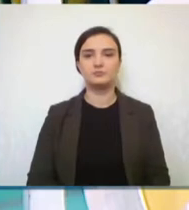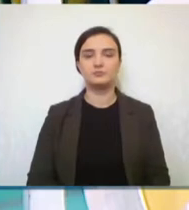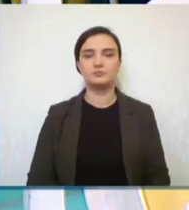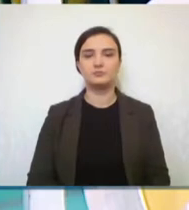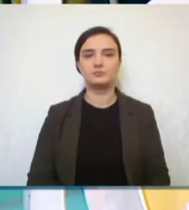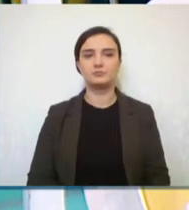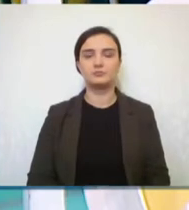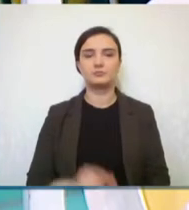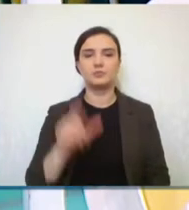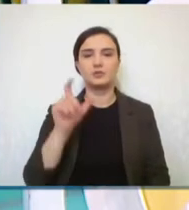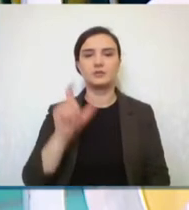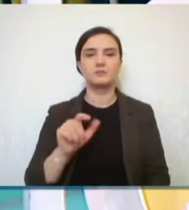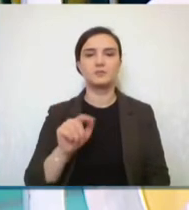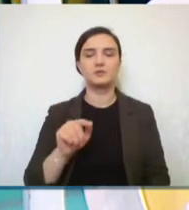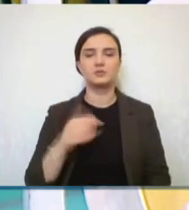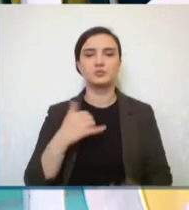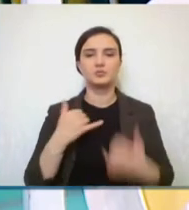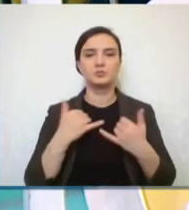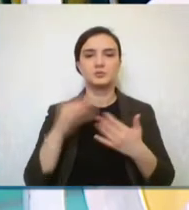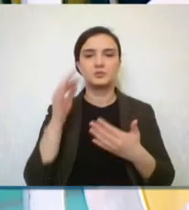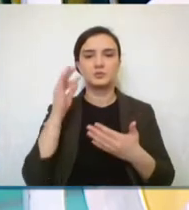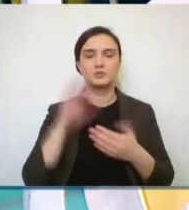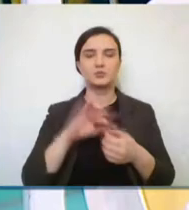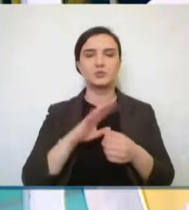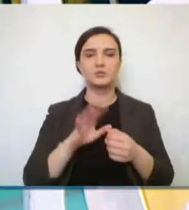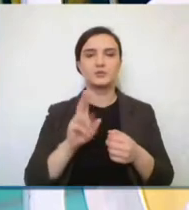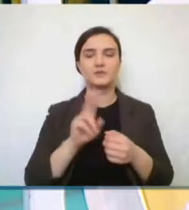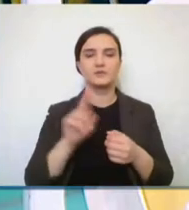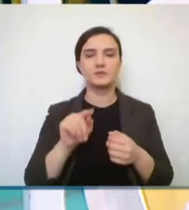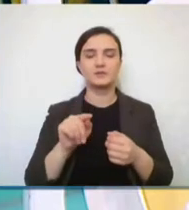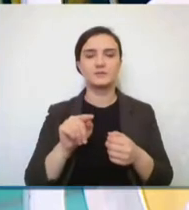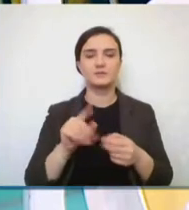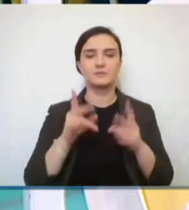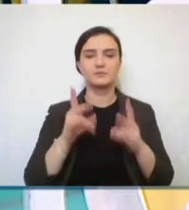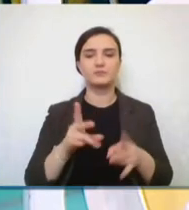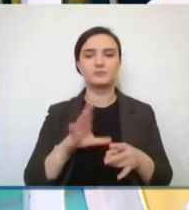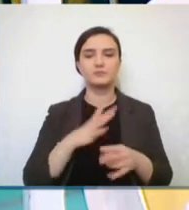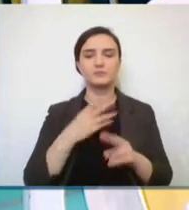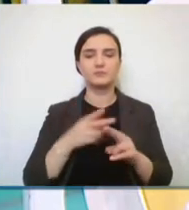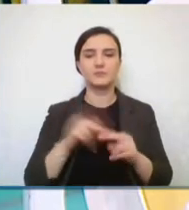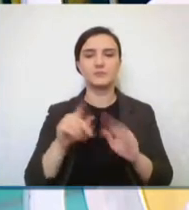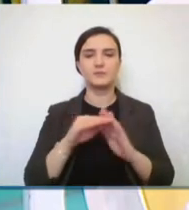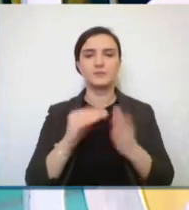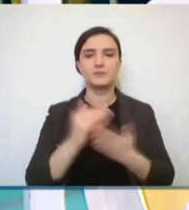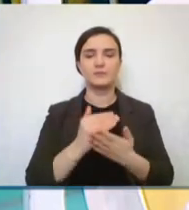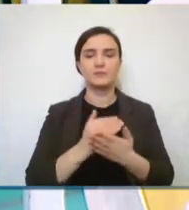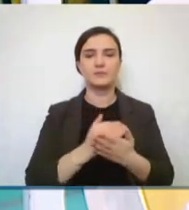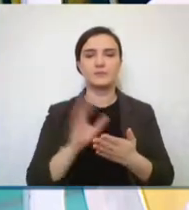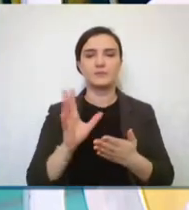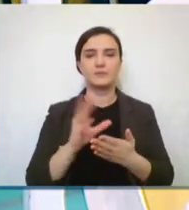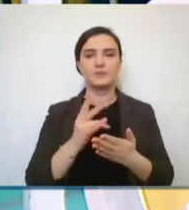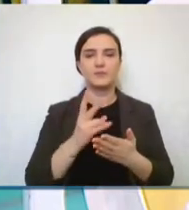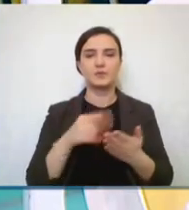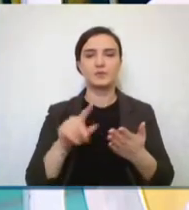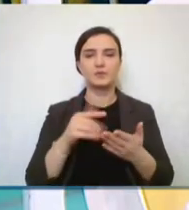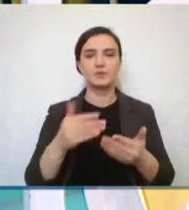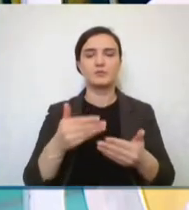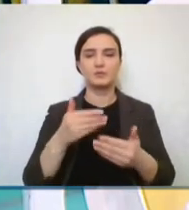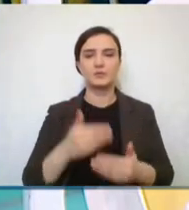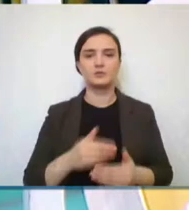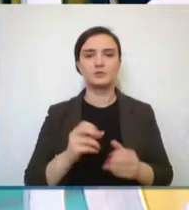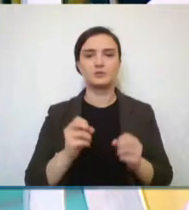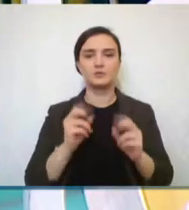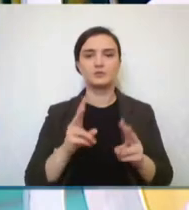ჩემი ნაცნობი ამბობდა, რომ COVID-ი ვინც გადაიტანა, იმის სიას აკეთებდა, რომ ყველანი ესენი უნდა დაუპატიჟო, იმიტომ საშიში აღარ არის, ხო,